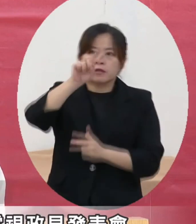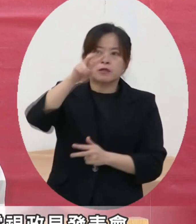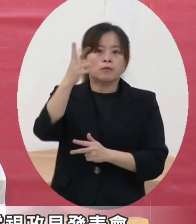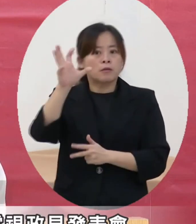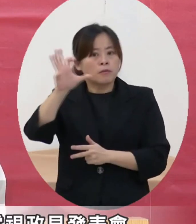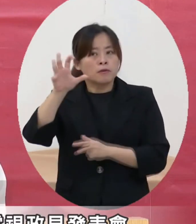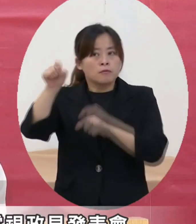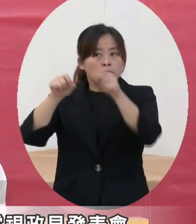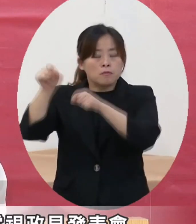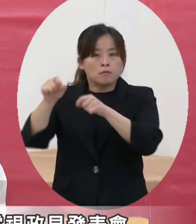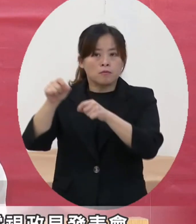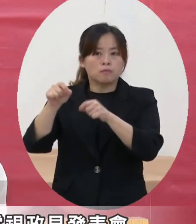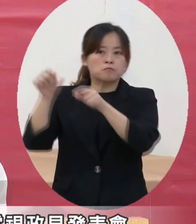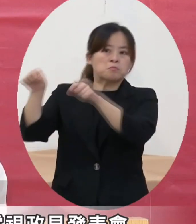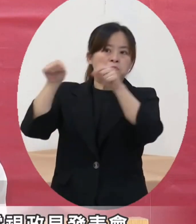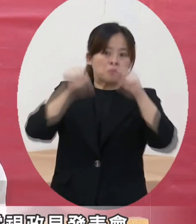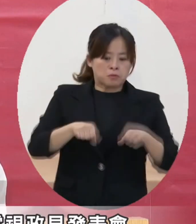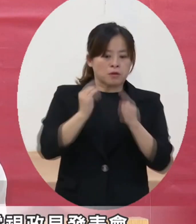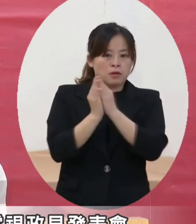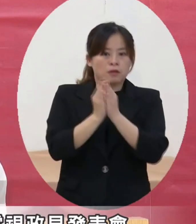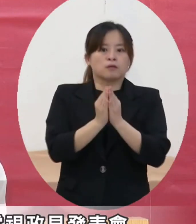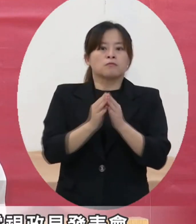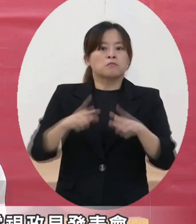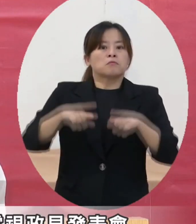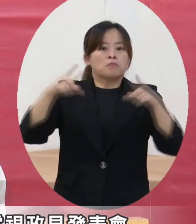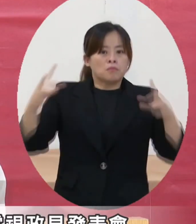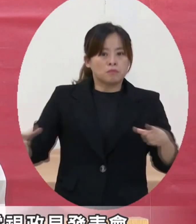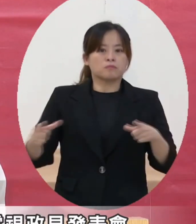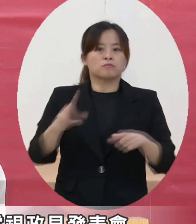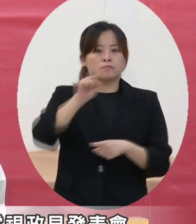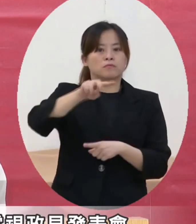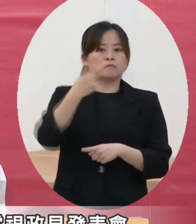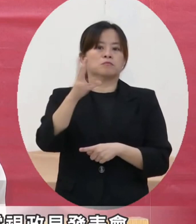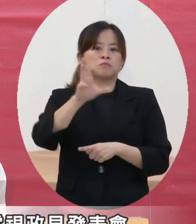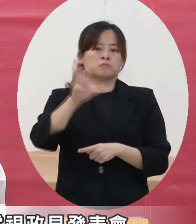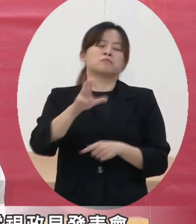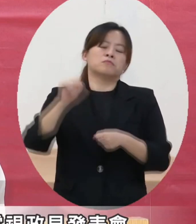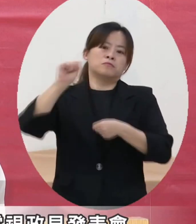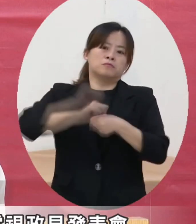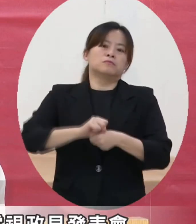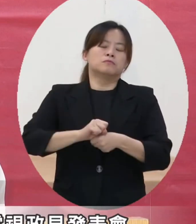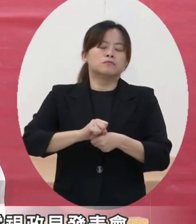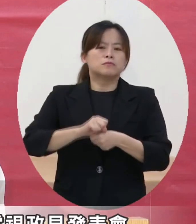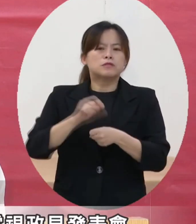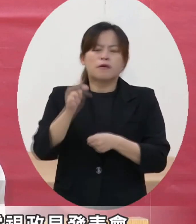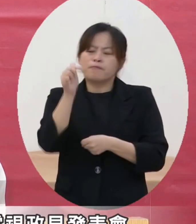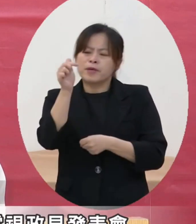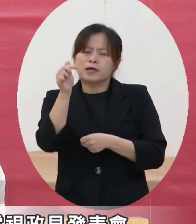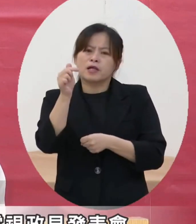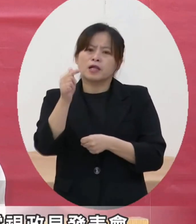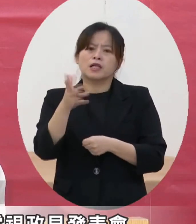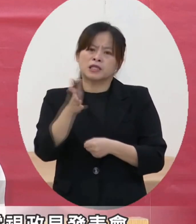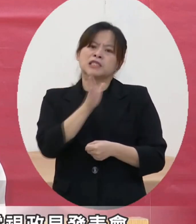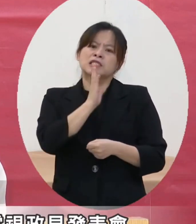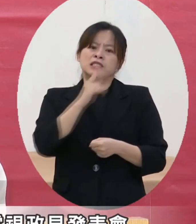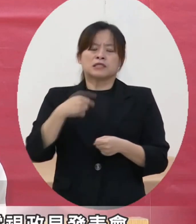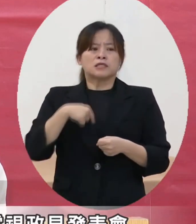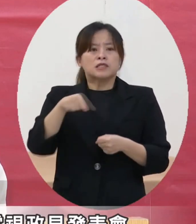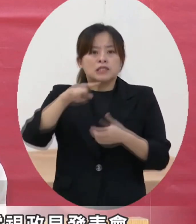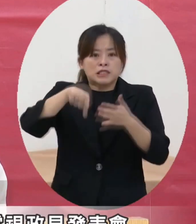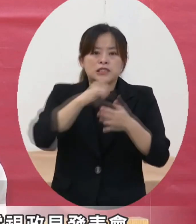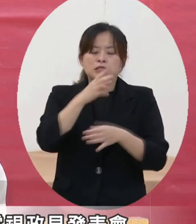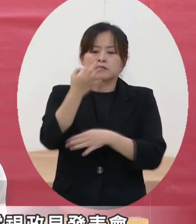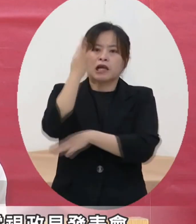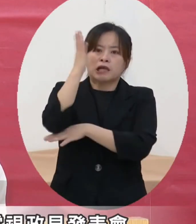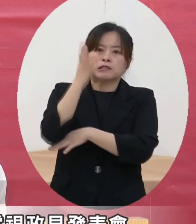的政策援引到桃园来，能够扩大成为1280的 Plus。那这个 Plus 当然是不可能只有在财